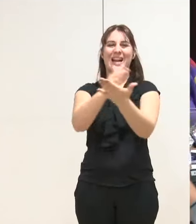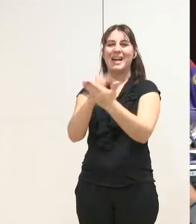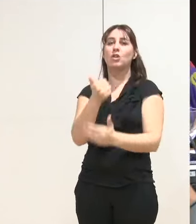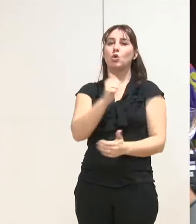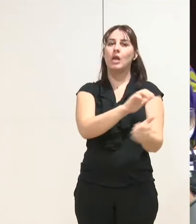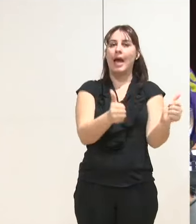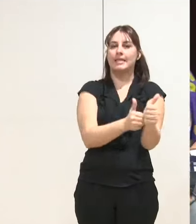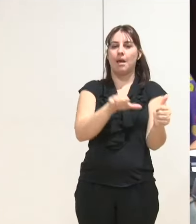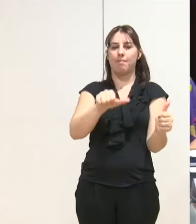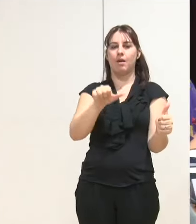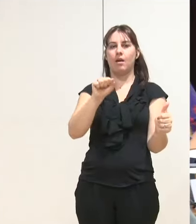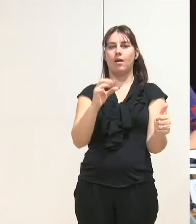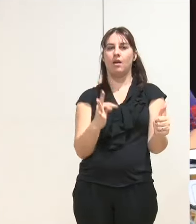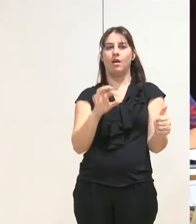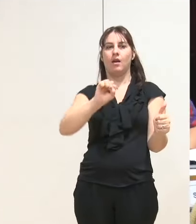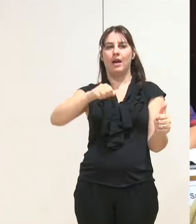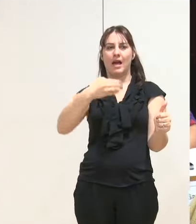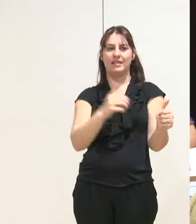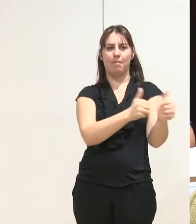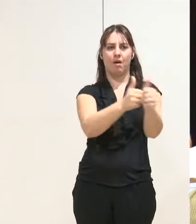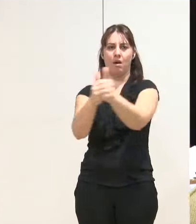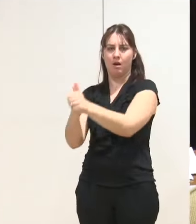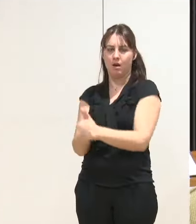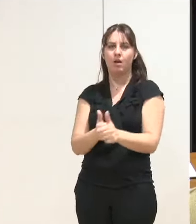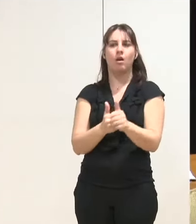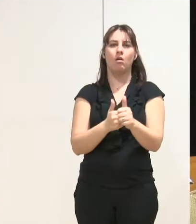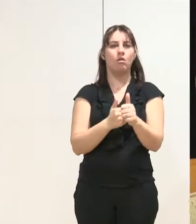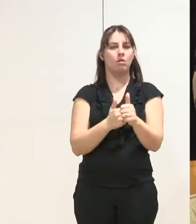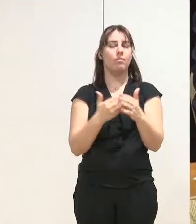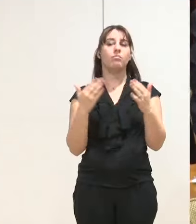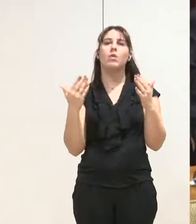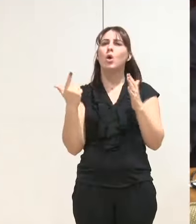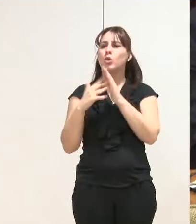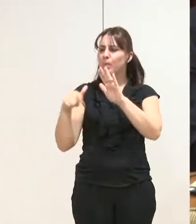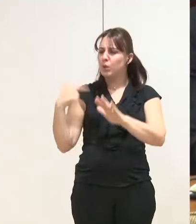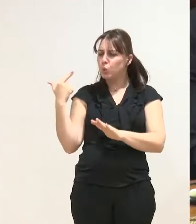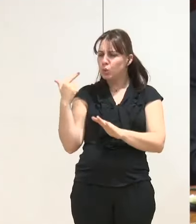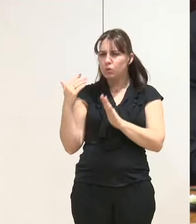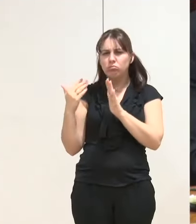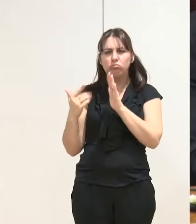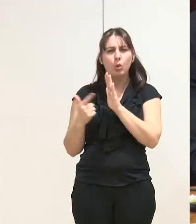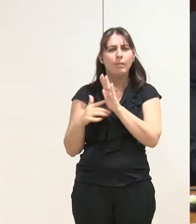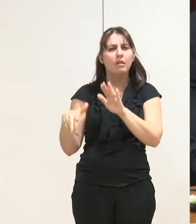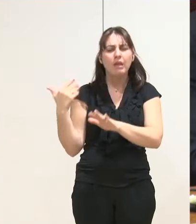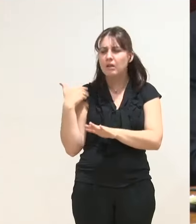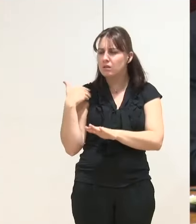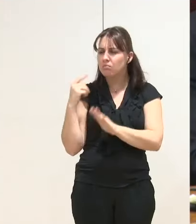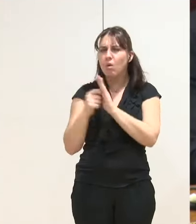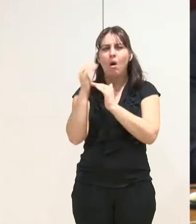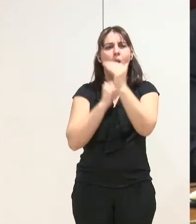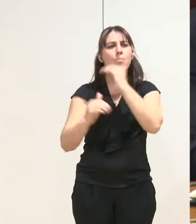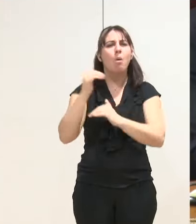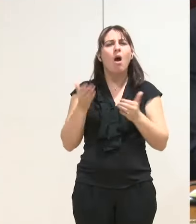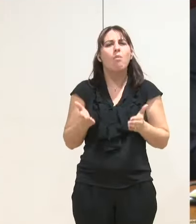généreux euh simplement en 20003 en 2012 2013 quand ce plan a été euh